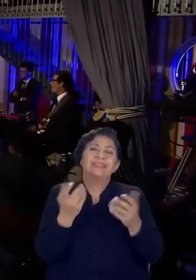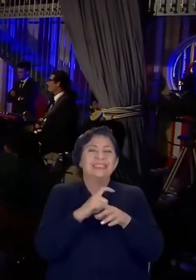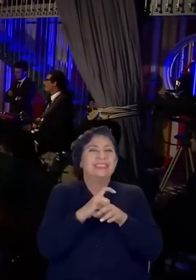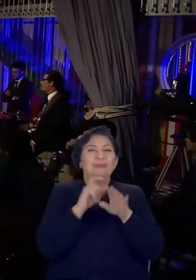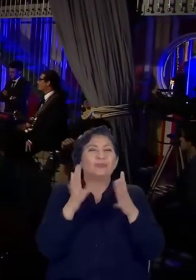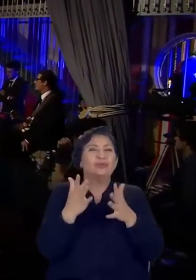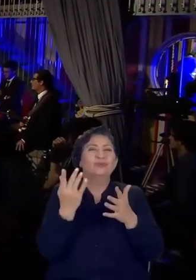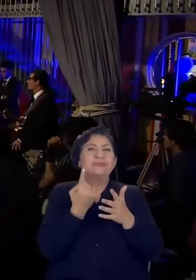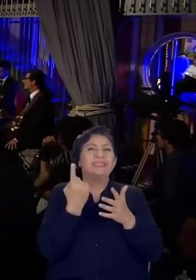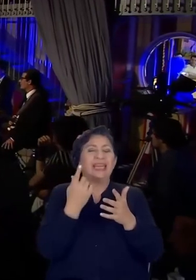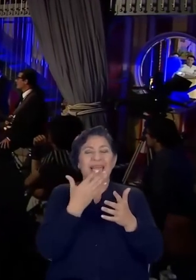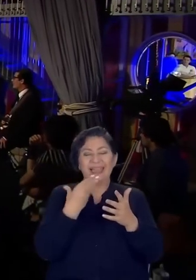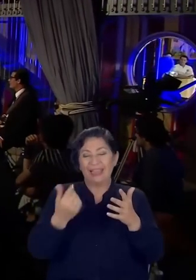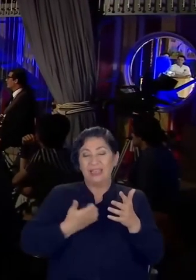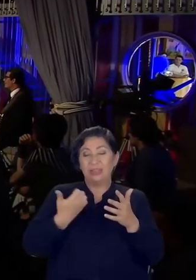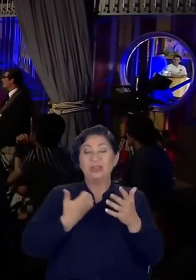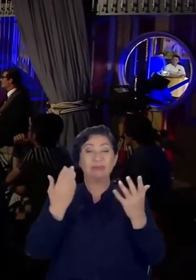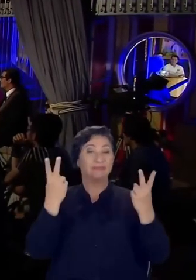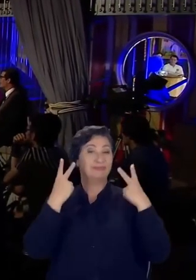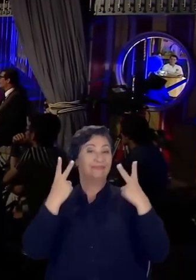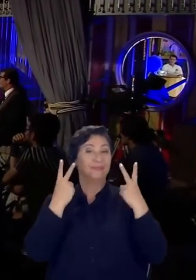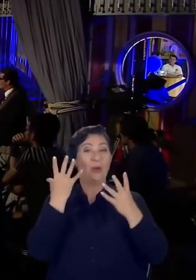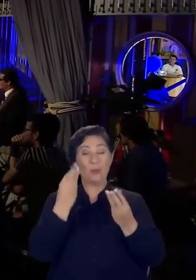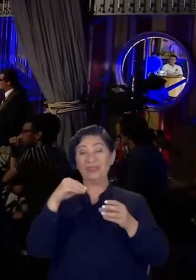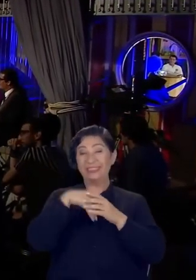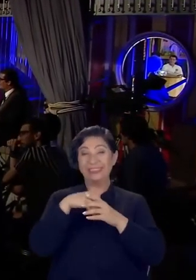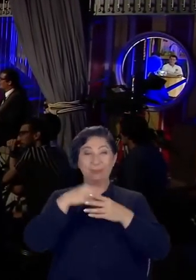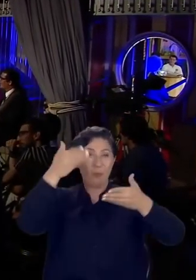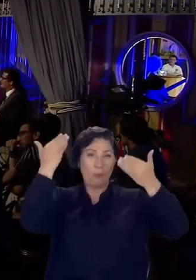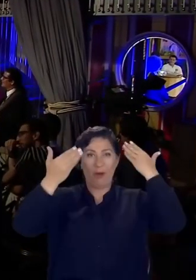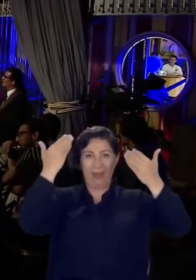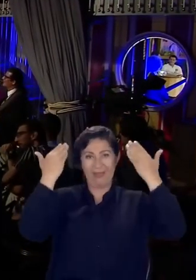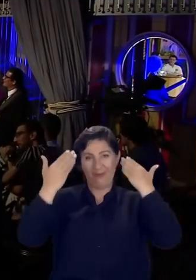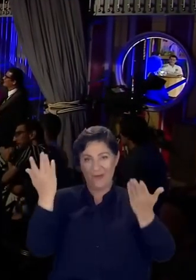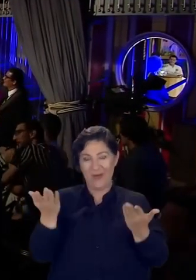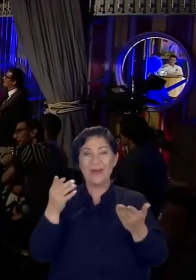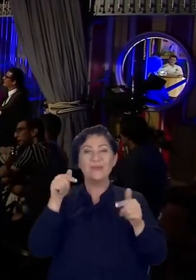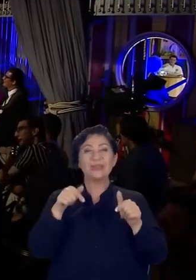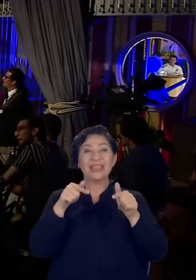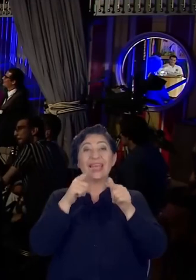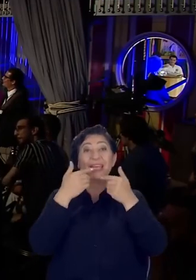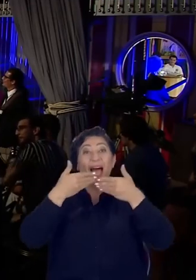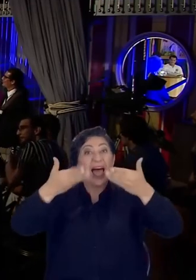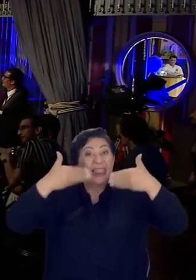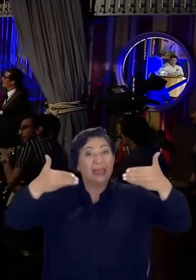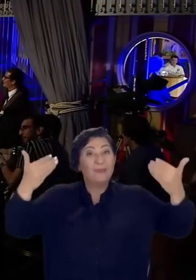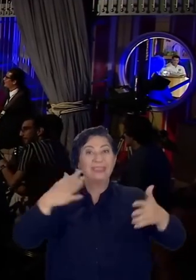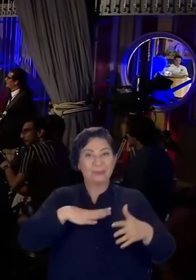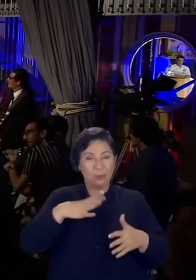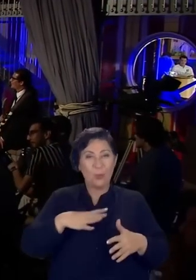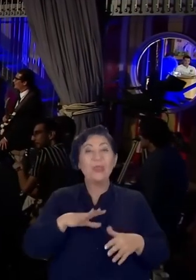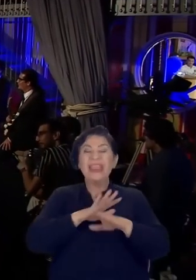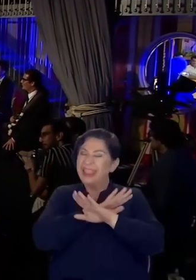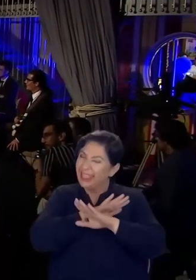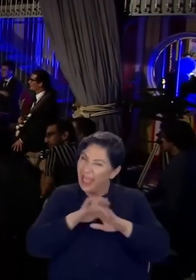sinir bozucu bir şekilde yakışıklı görünmek istediği için saçlarını boyatıyor. Ve buradan ilan etmek istiyorum. Tamamen